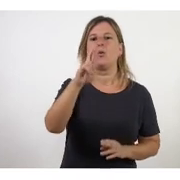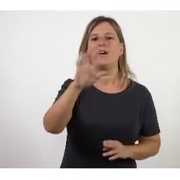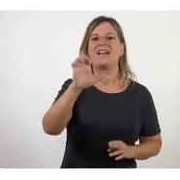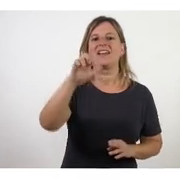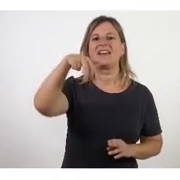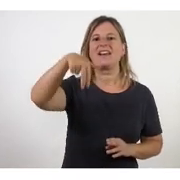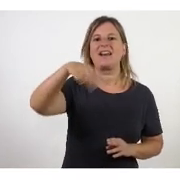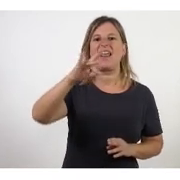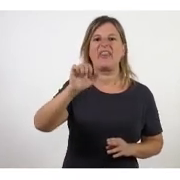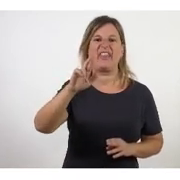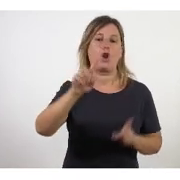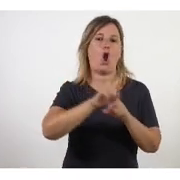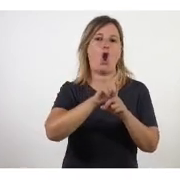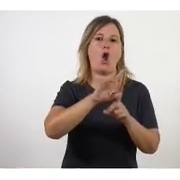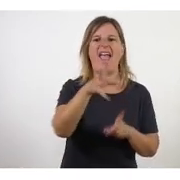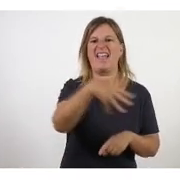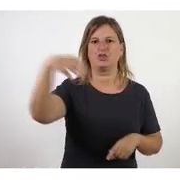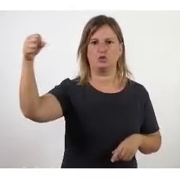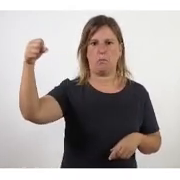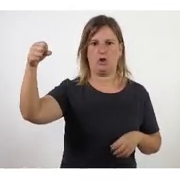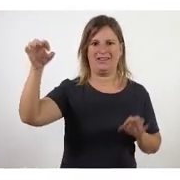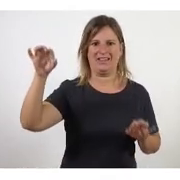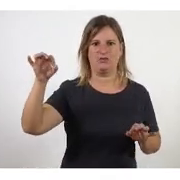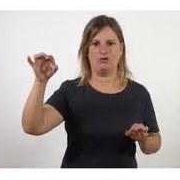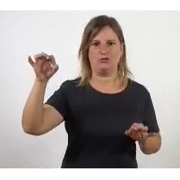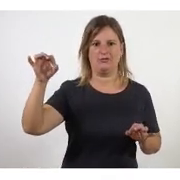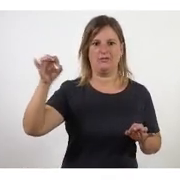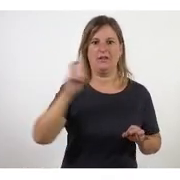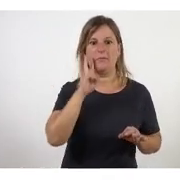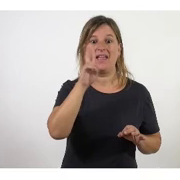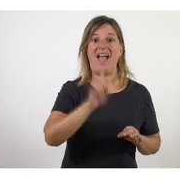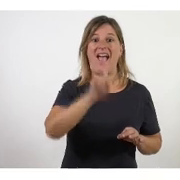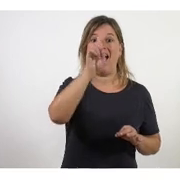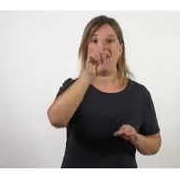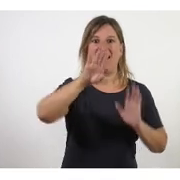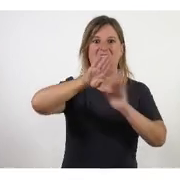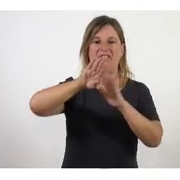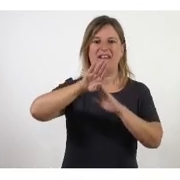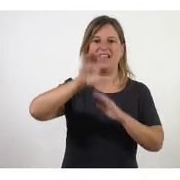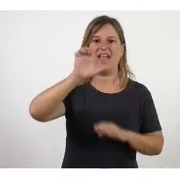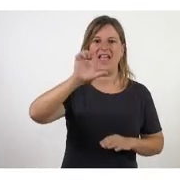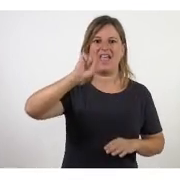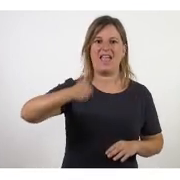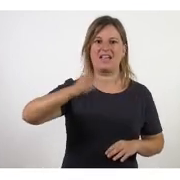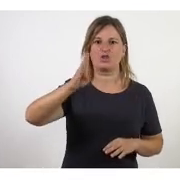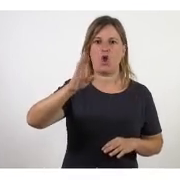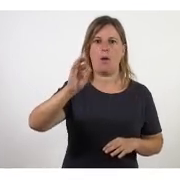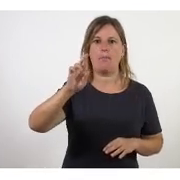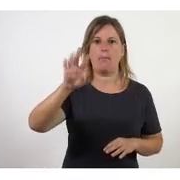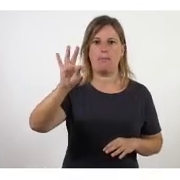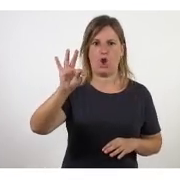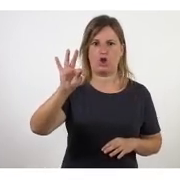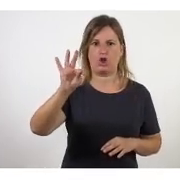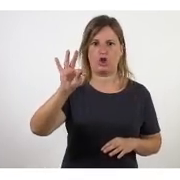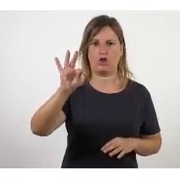en aquí li direm exportació. Està a dalt de tot a la dreta. Fem export i tenim les